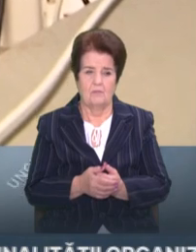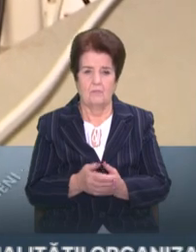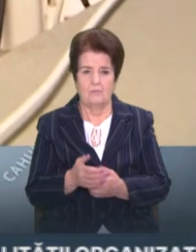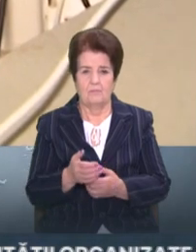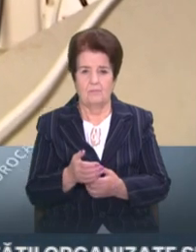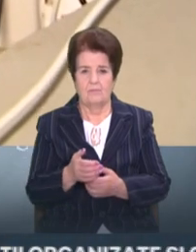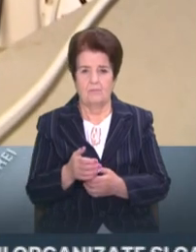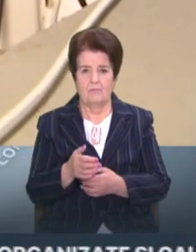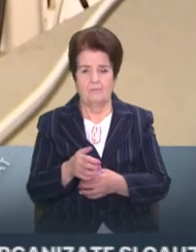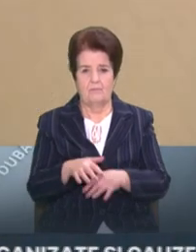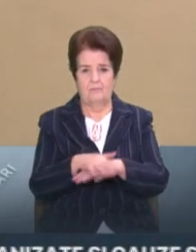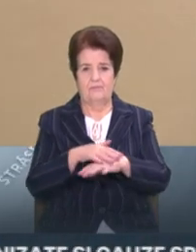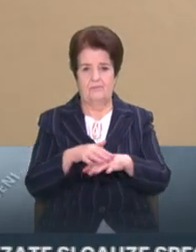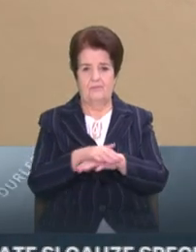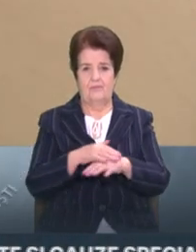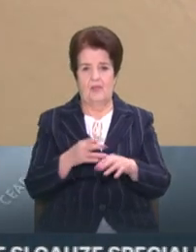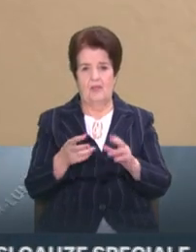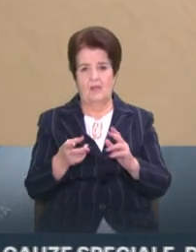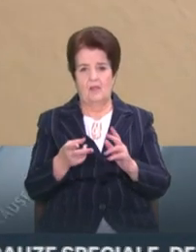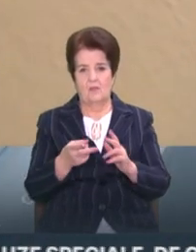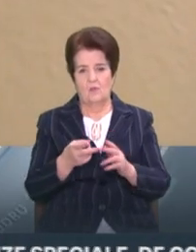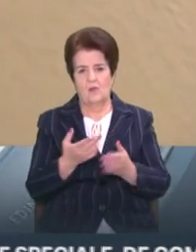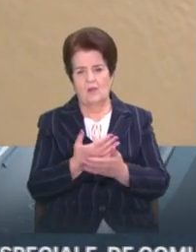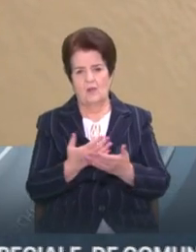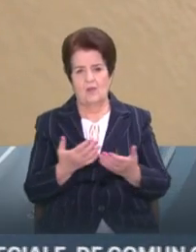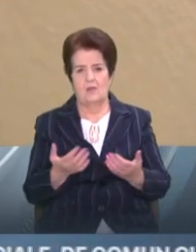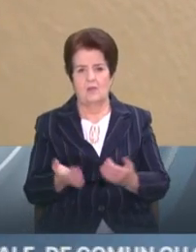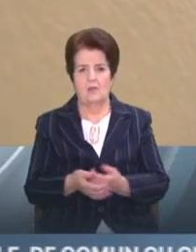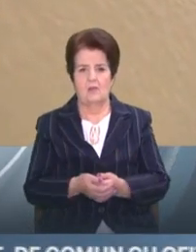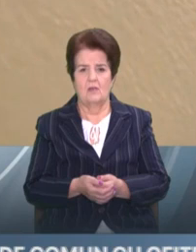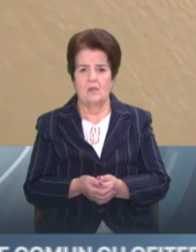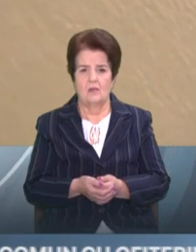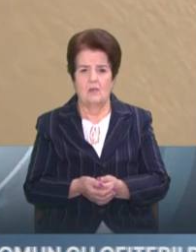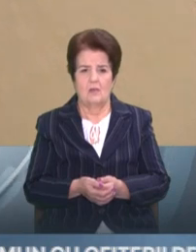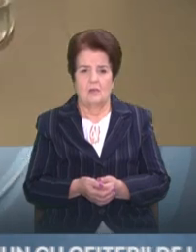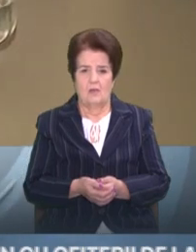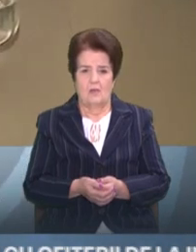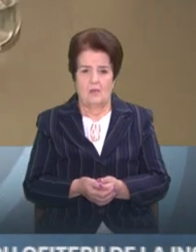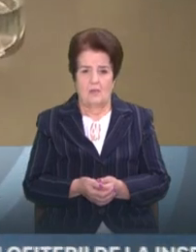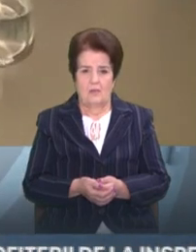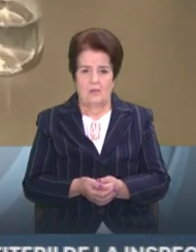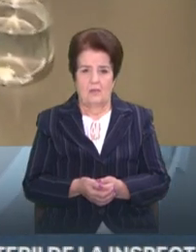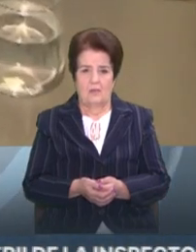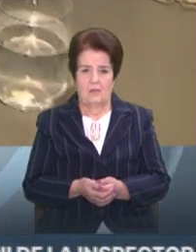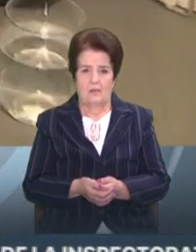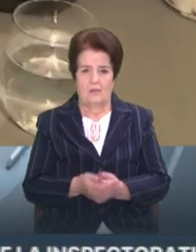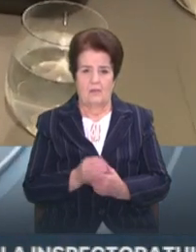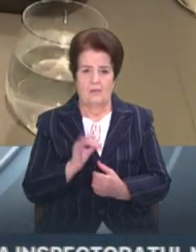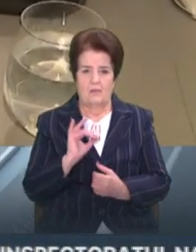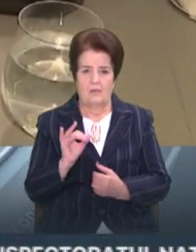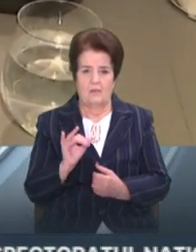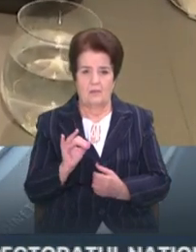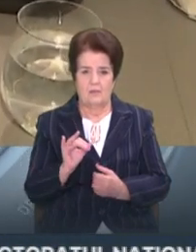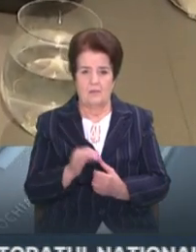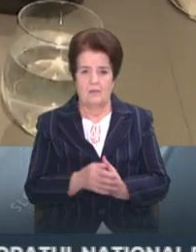Servicii Publice, mă refer la bunurile imobile și așa mai departe. Atâta timp cât sunt raportate venituri și